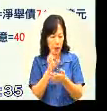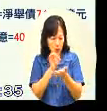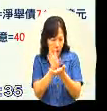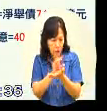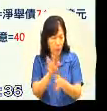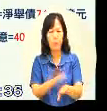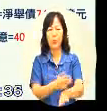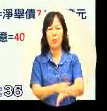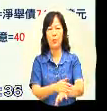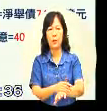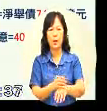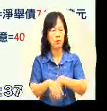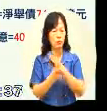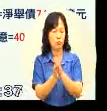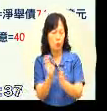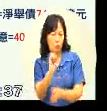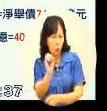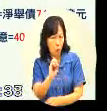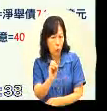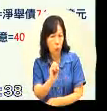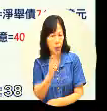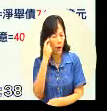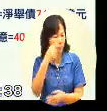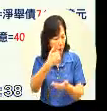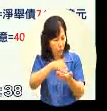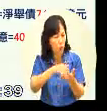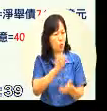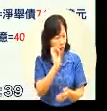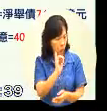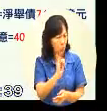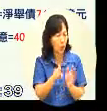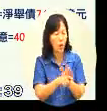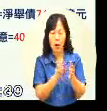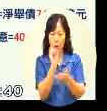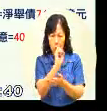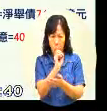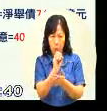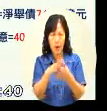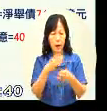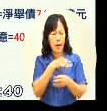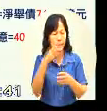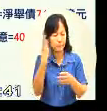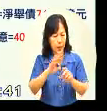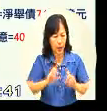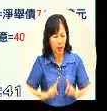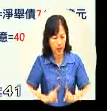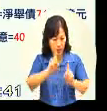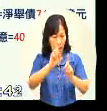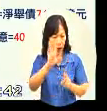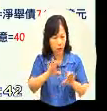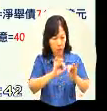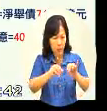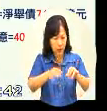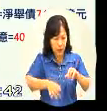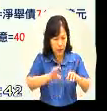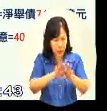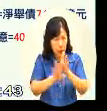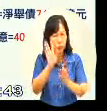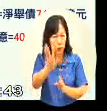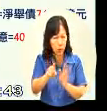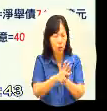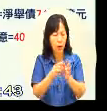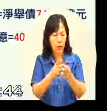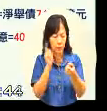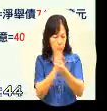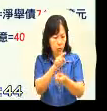了，删除是零哦，删除是零哦，好，你合理调高地价税，预算